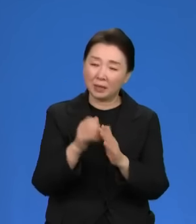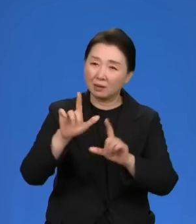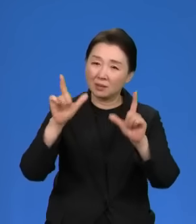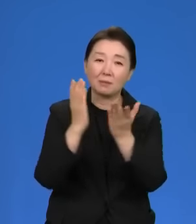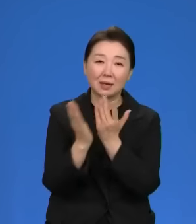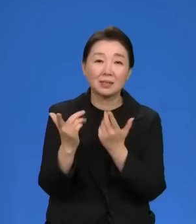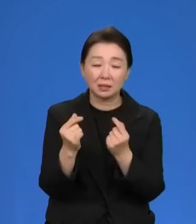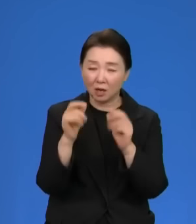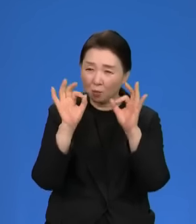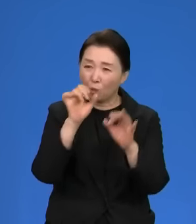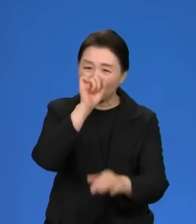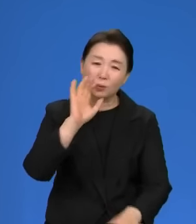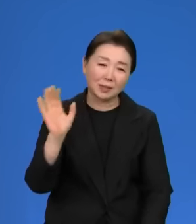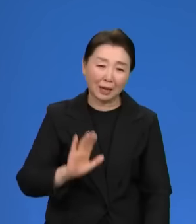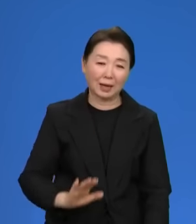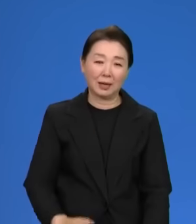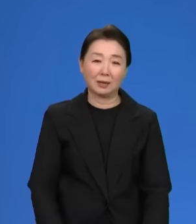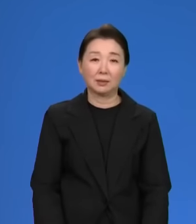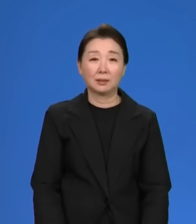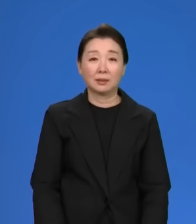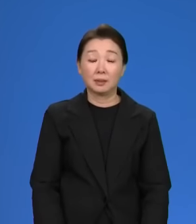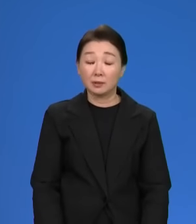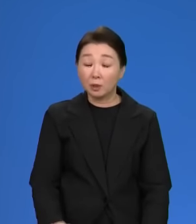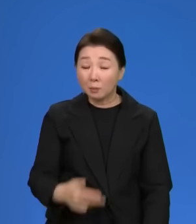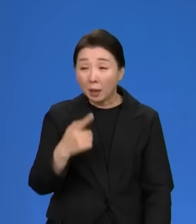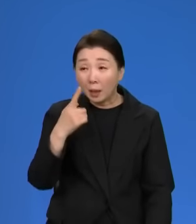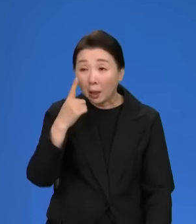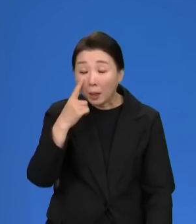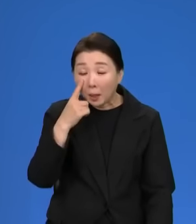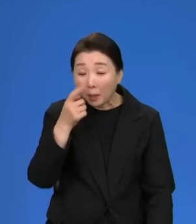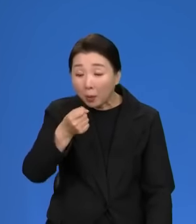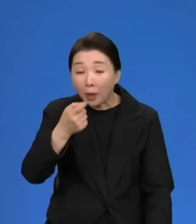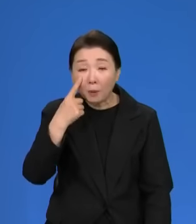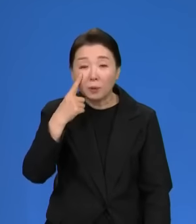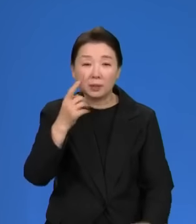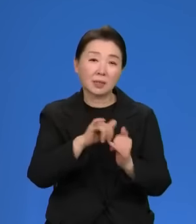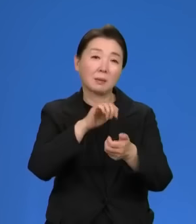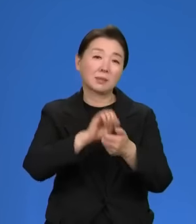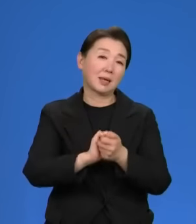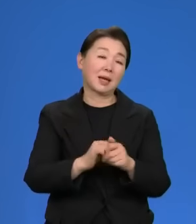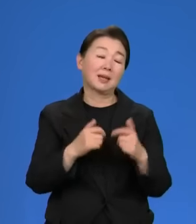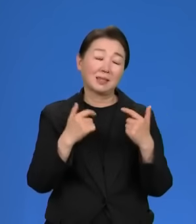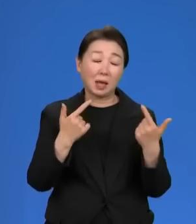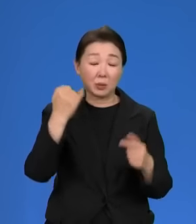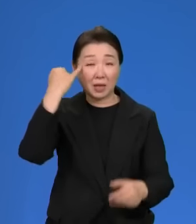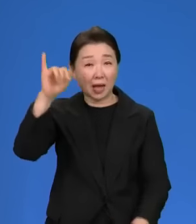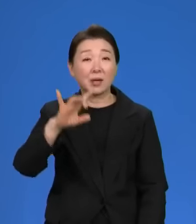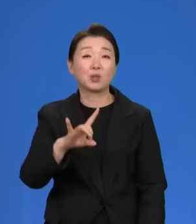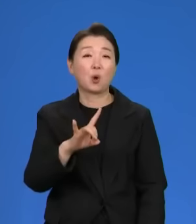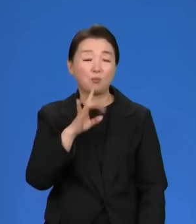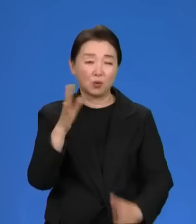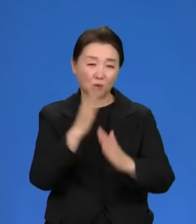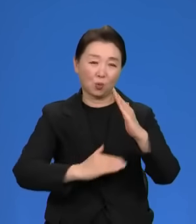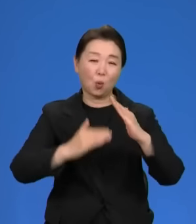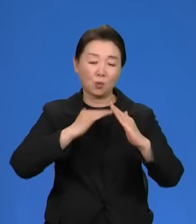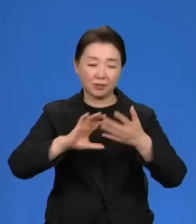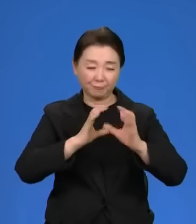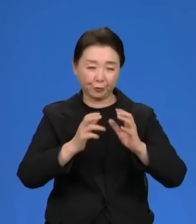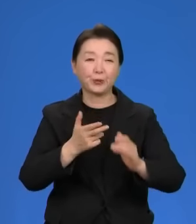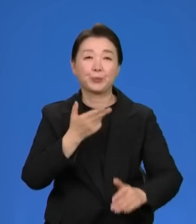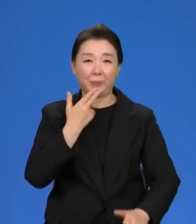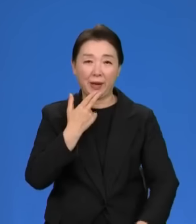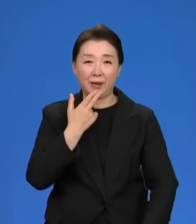좋지 않을까요? 국민들 보기에. 그래서 실제 취재를 좀 해봤더니 인원 제한을 하겠다라는 건 아이디어 차원일 뿐이지 공식적으로 논의되는